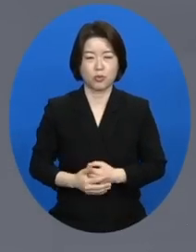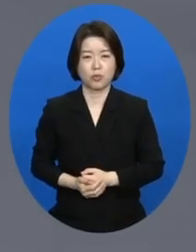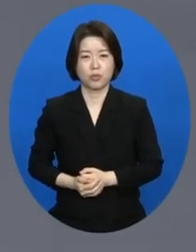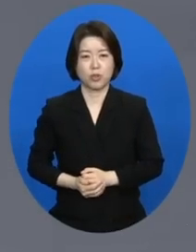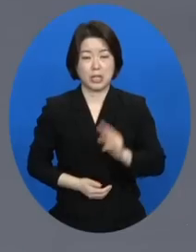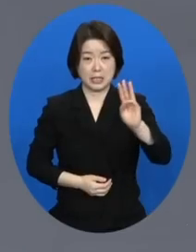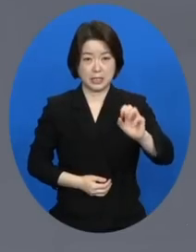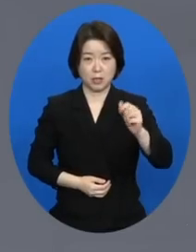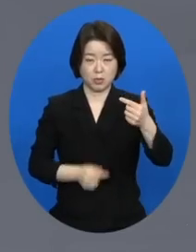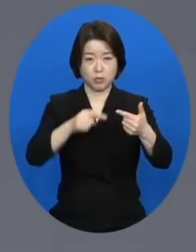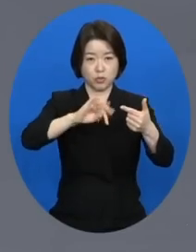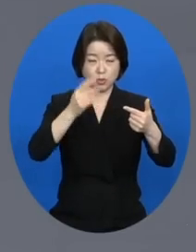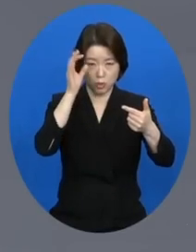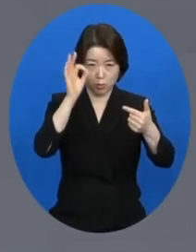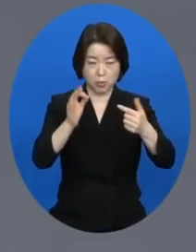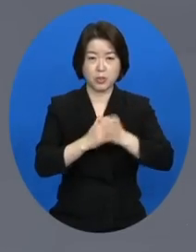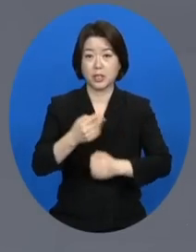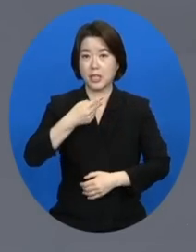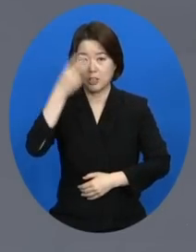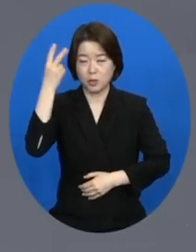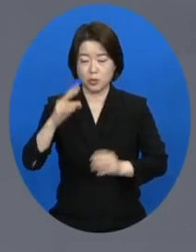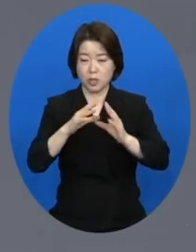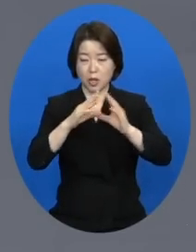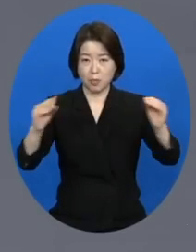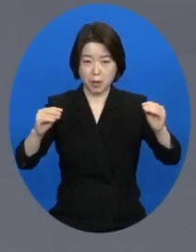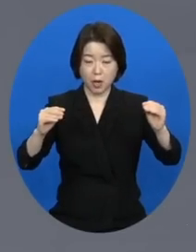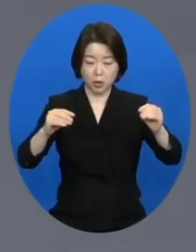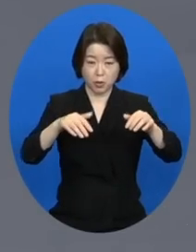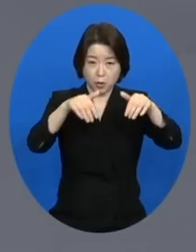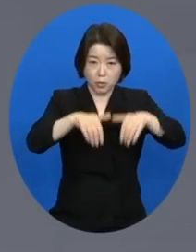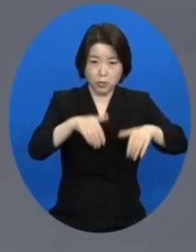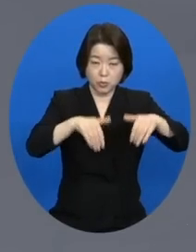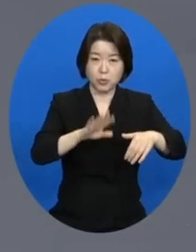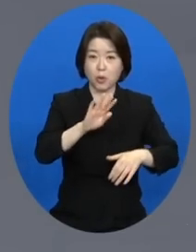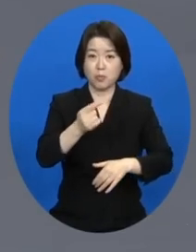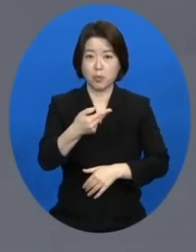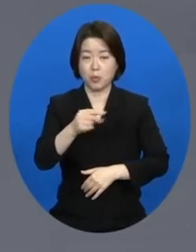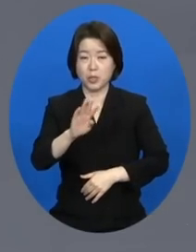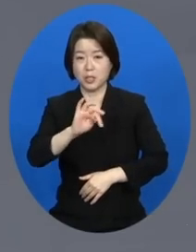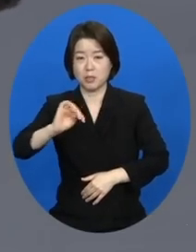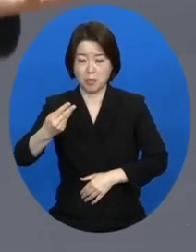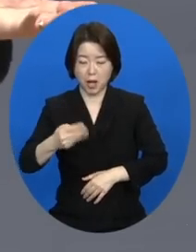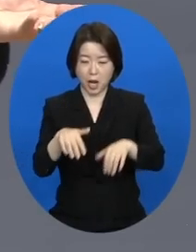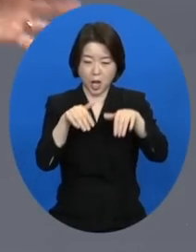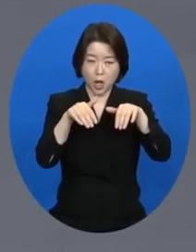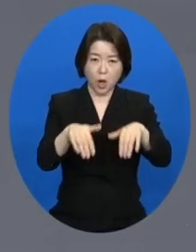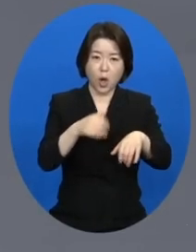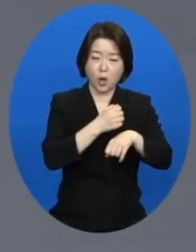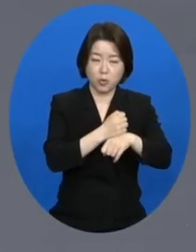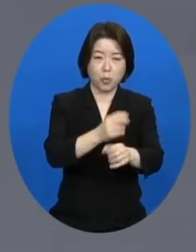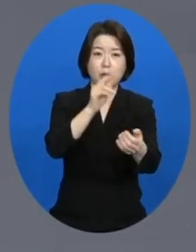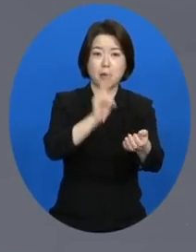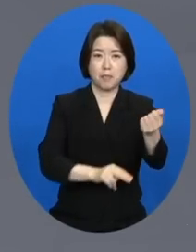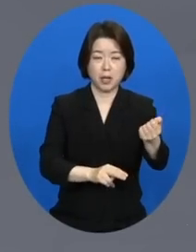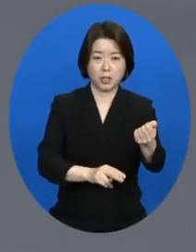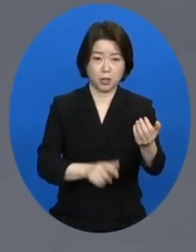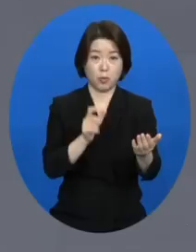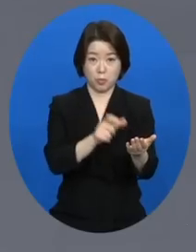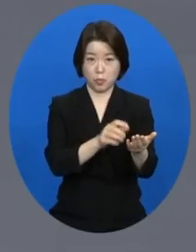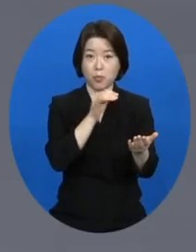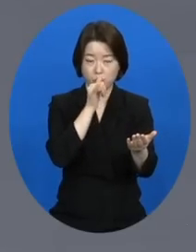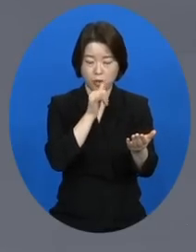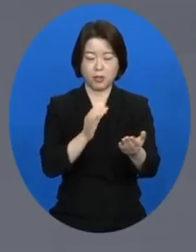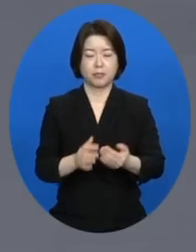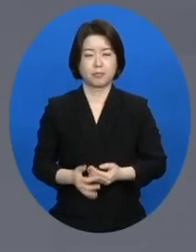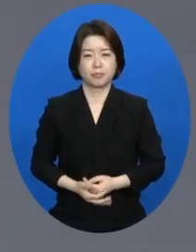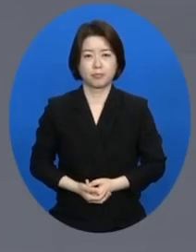보니까 이 요셉을 애굽의 바로의 신하 친위대장 보디발에게 노예로 팔았다라고 오늘 본문은 끝나고 있습니다.